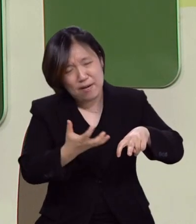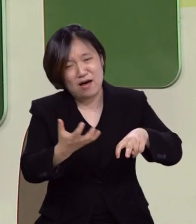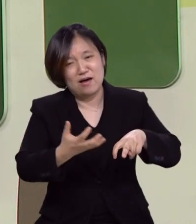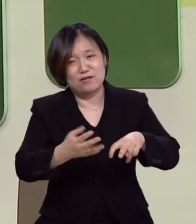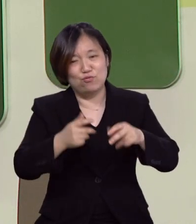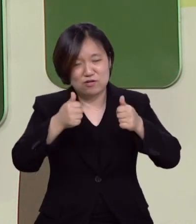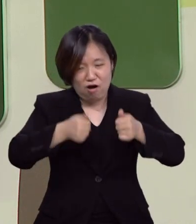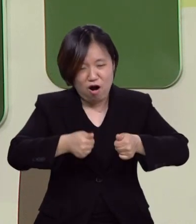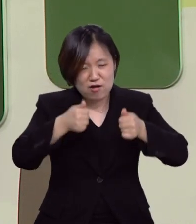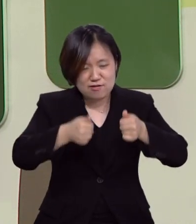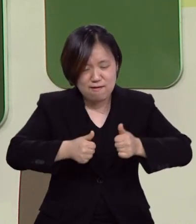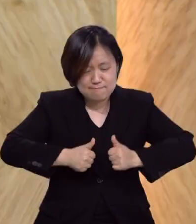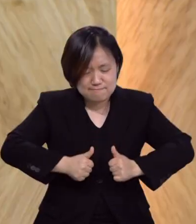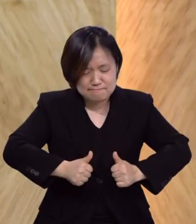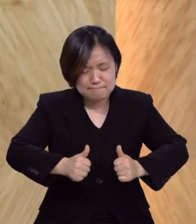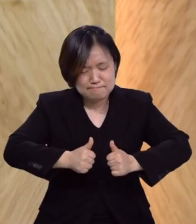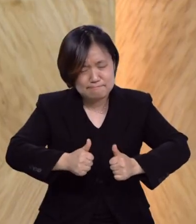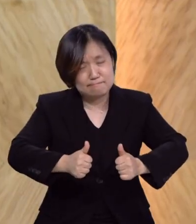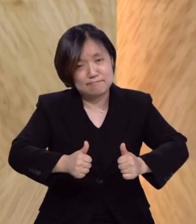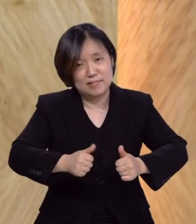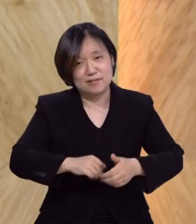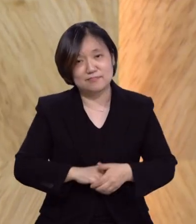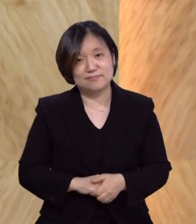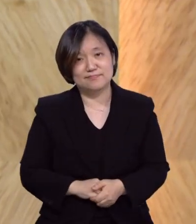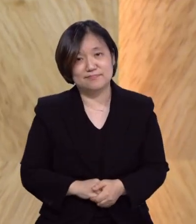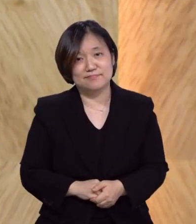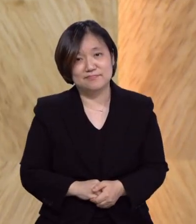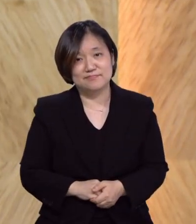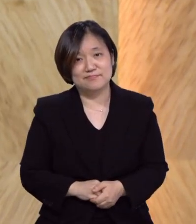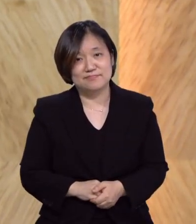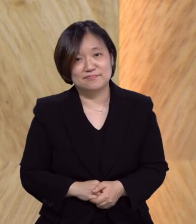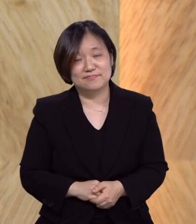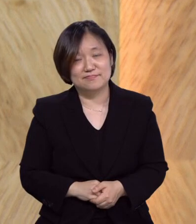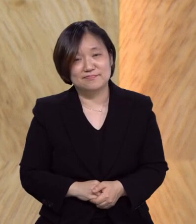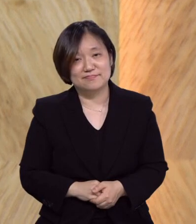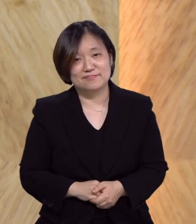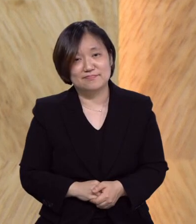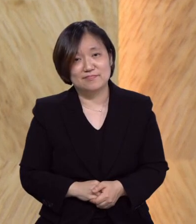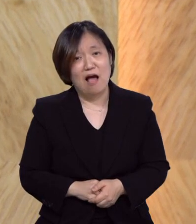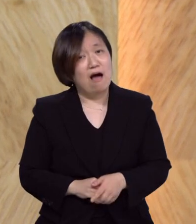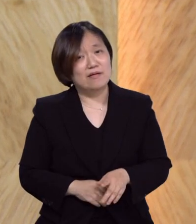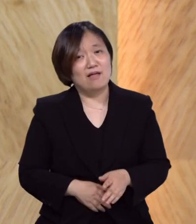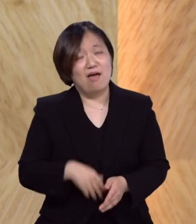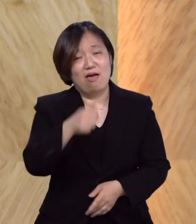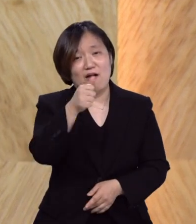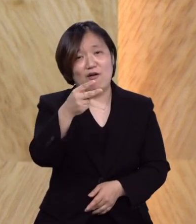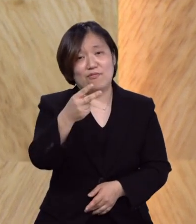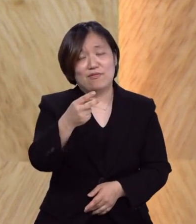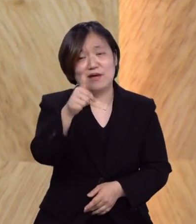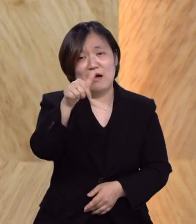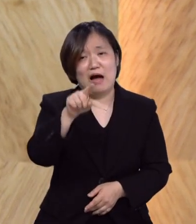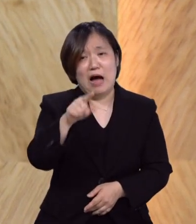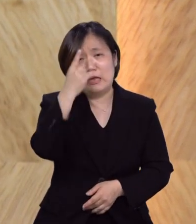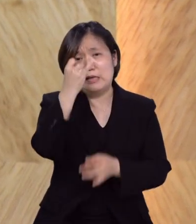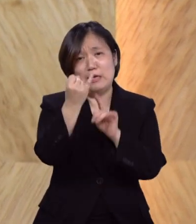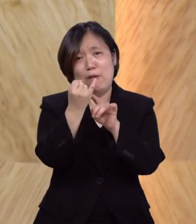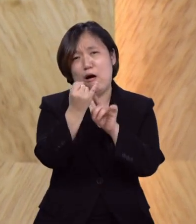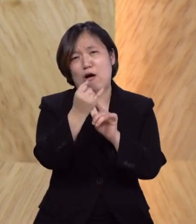거예요 그러니까 기본적으로 그 심성이 보통뿐이 아니셨던 분입니다